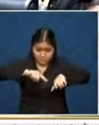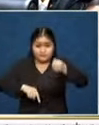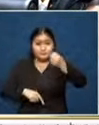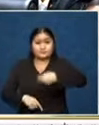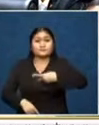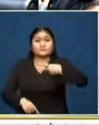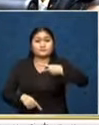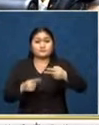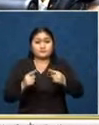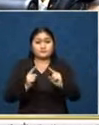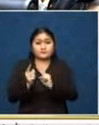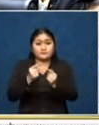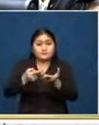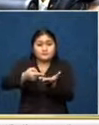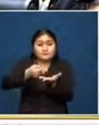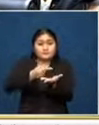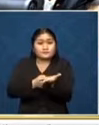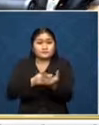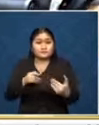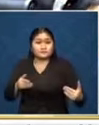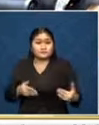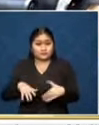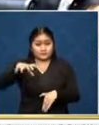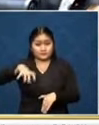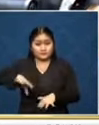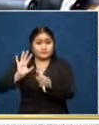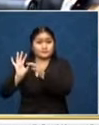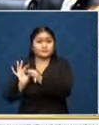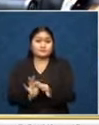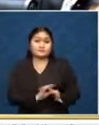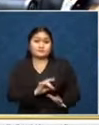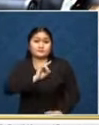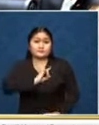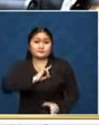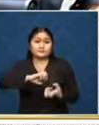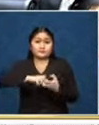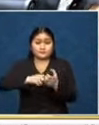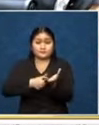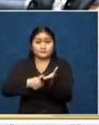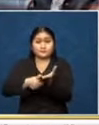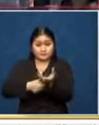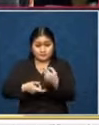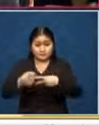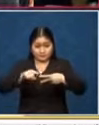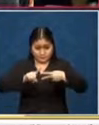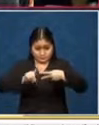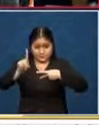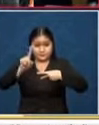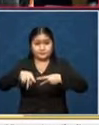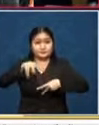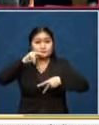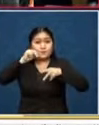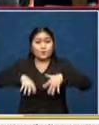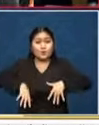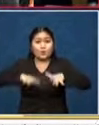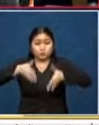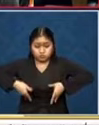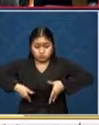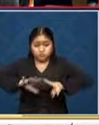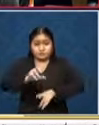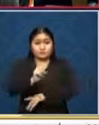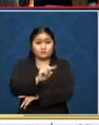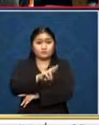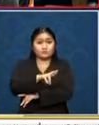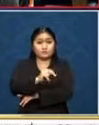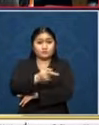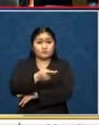ท่านประธานเพื่อประสานไปยังหน่วยงานที่เกี่ยวข้องแก้ไขปัญหาดังกล่าวครับ 1ปัญหาแรกคือปัญหาน้ำท่วมถนนศรีนครินทร์ตั้งแต่